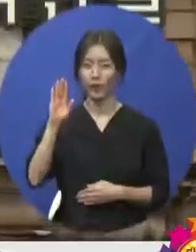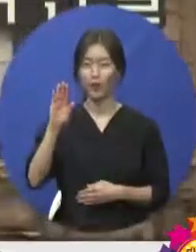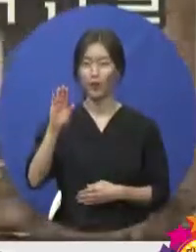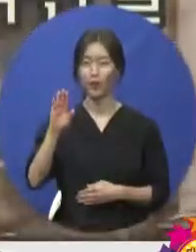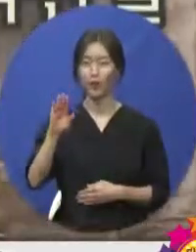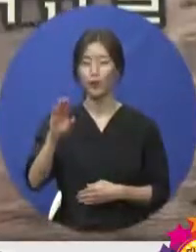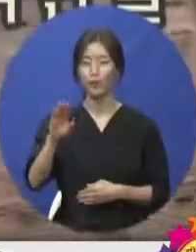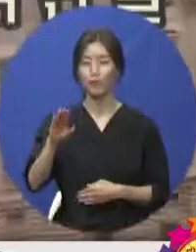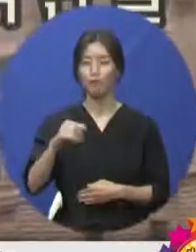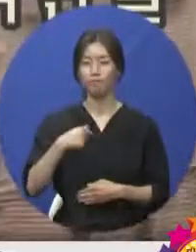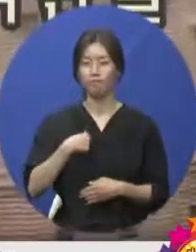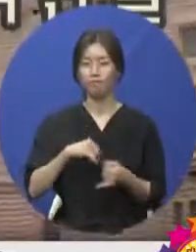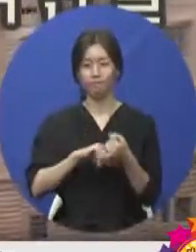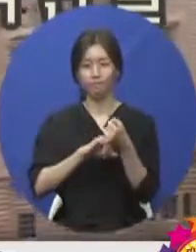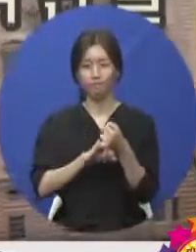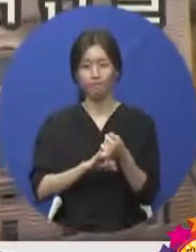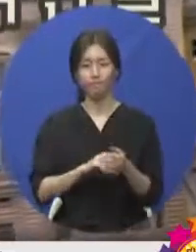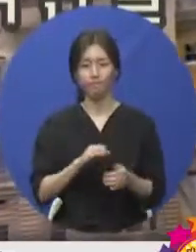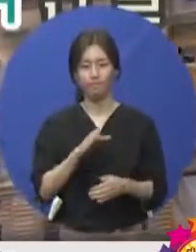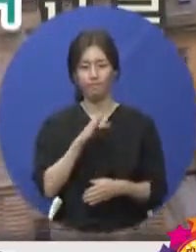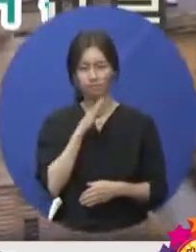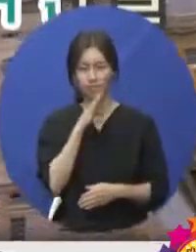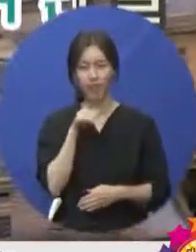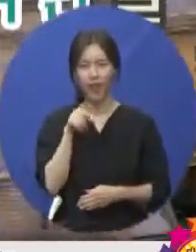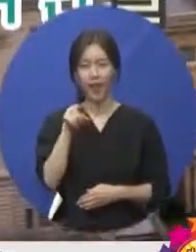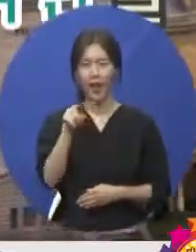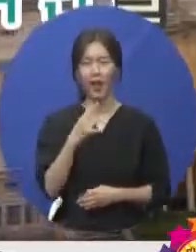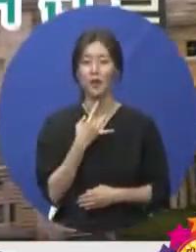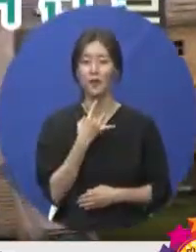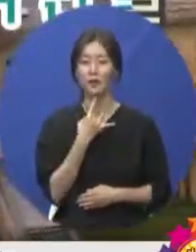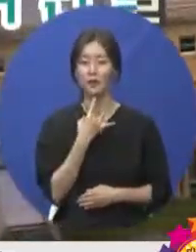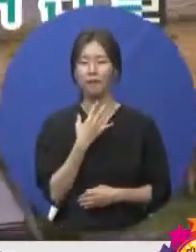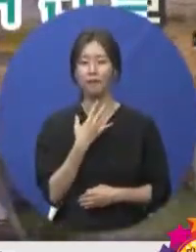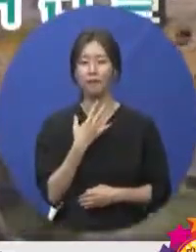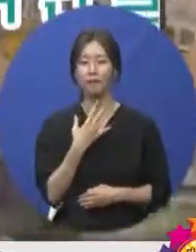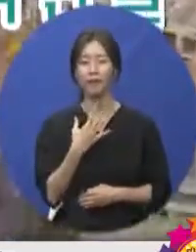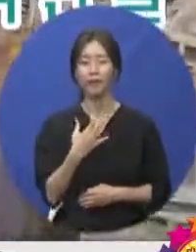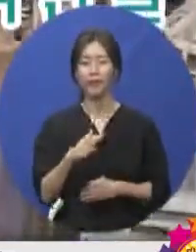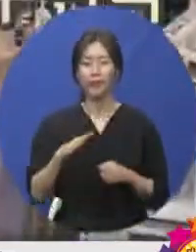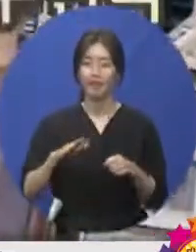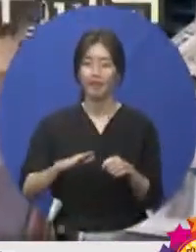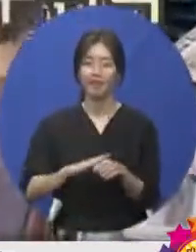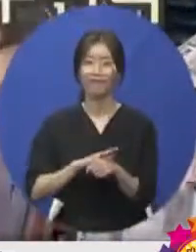이제는 너 하나만을